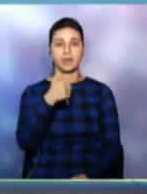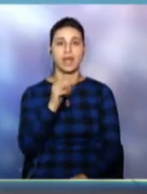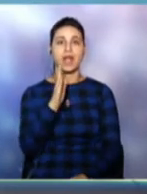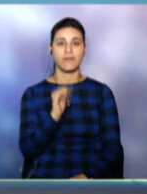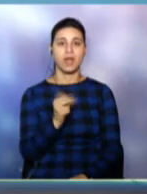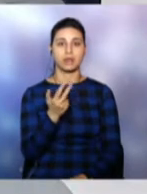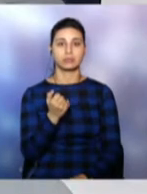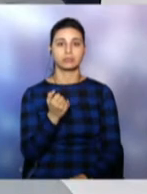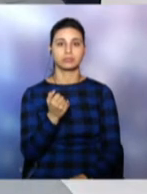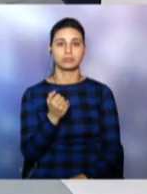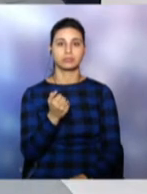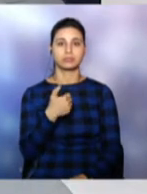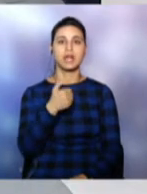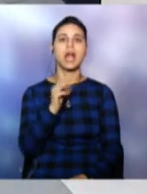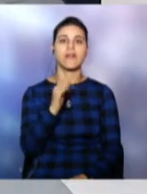ალბათ და